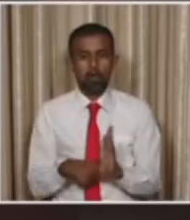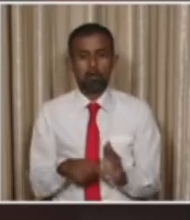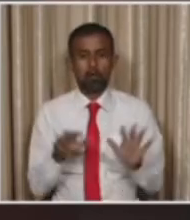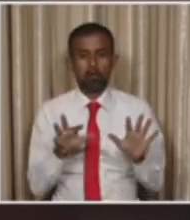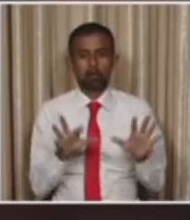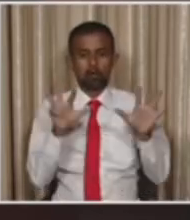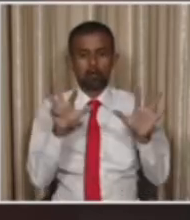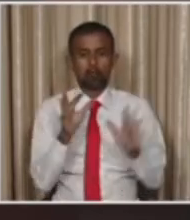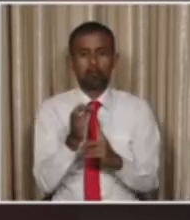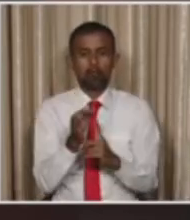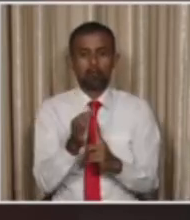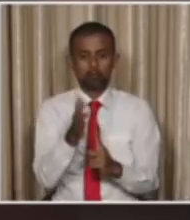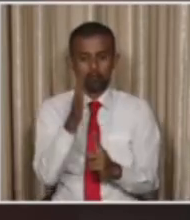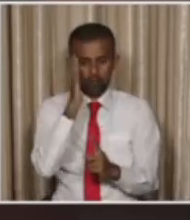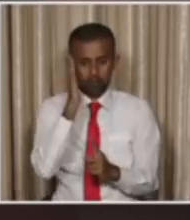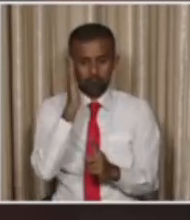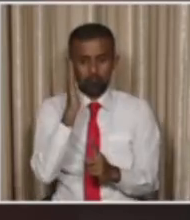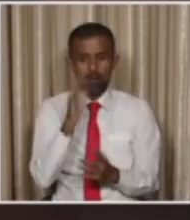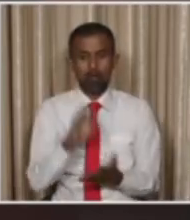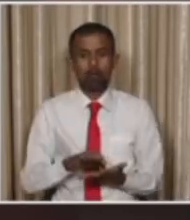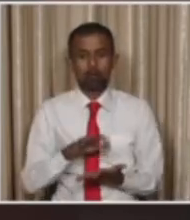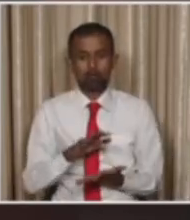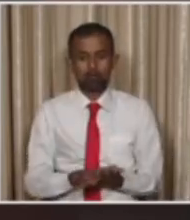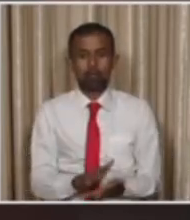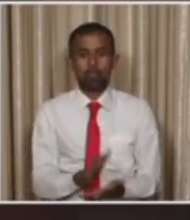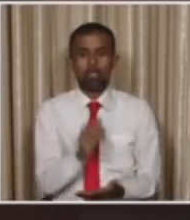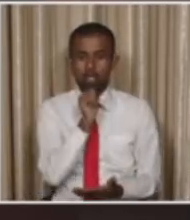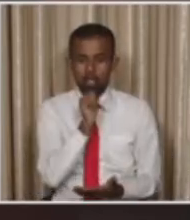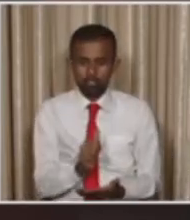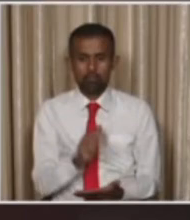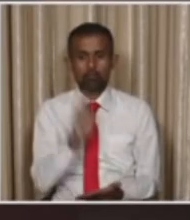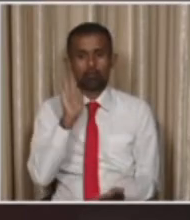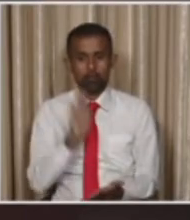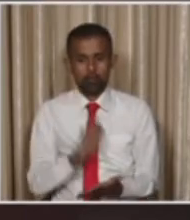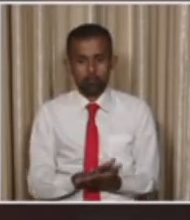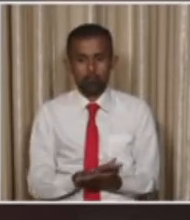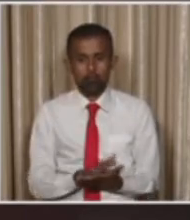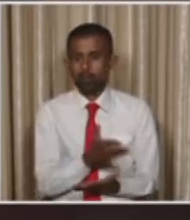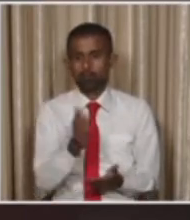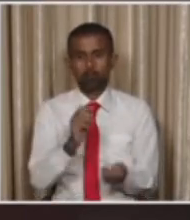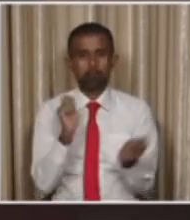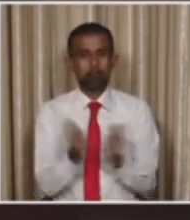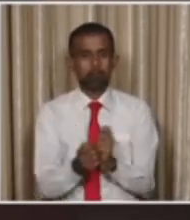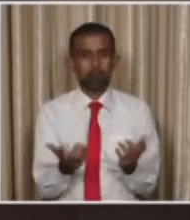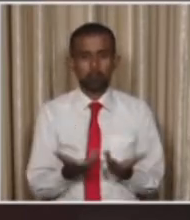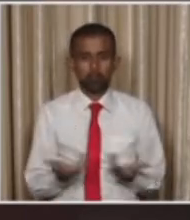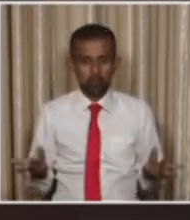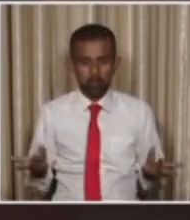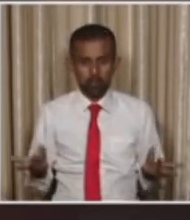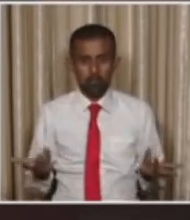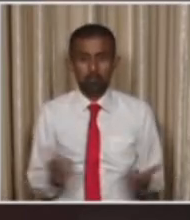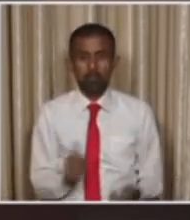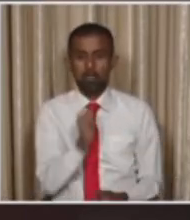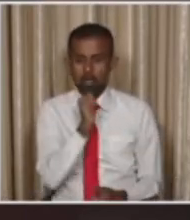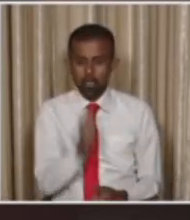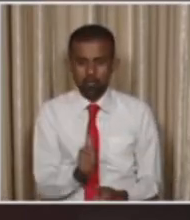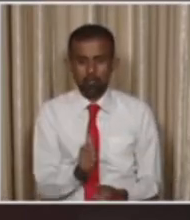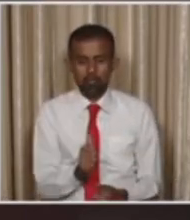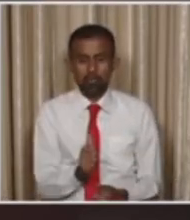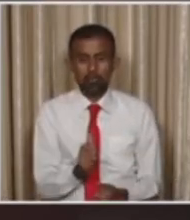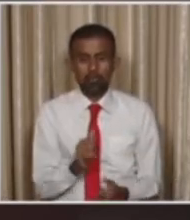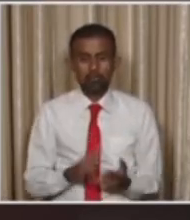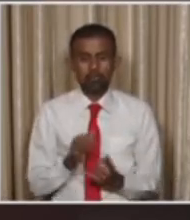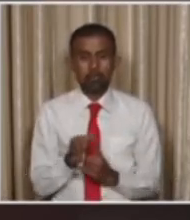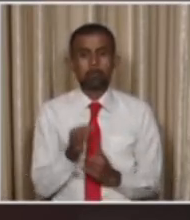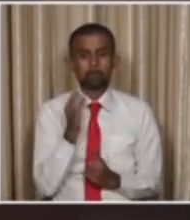9 වෙනි ජනාධිපතිවරයා වෙන බව සත්‍යයි නිසකයි. ඒක කාටවත් වෙනස් කරන්න බෑ. ඒක සත්‍යයක්. ඒ වෙන කවුරුත් නෙමෙයි